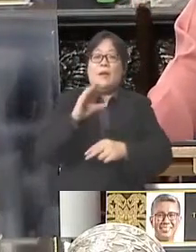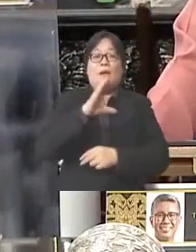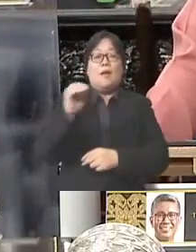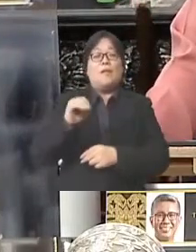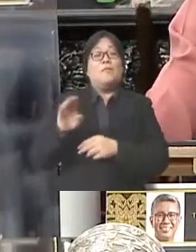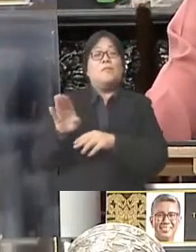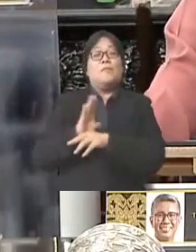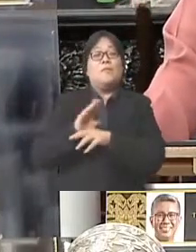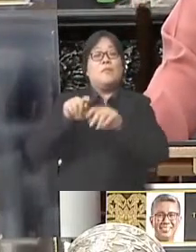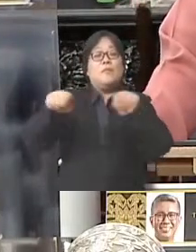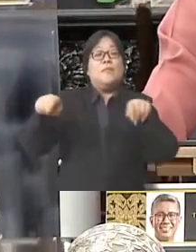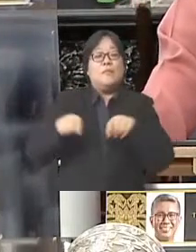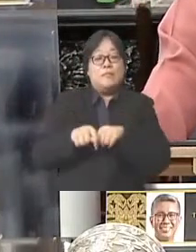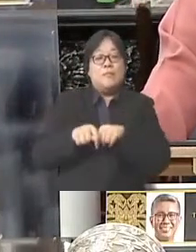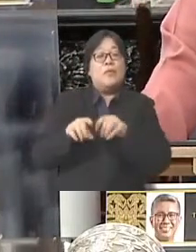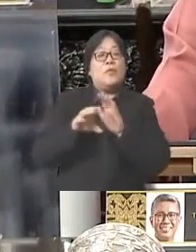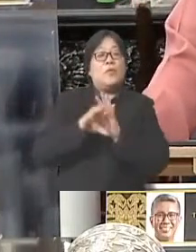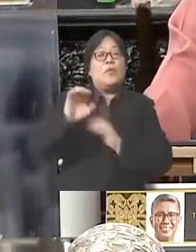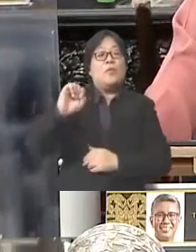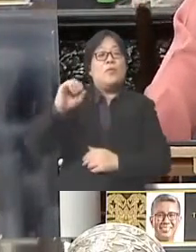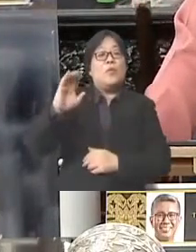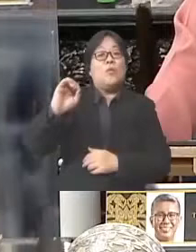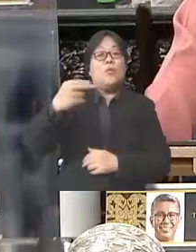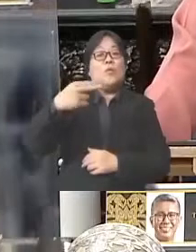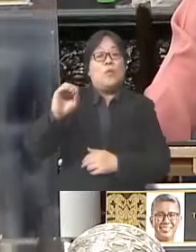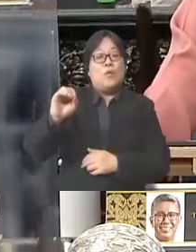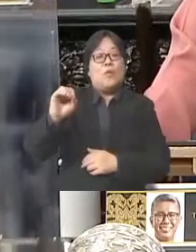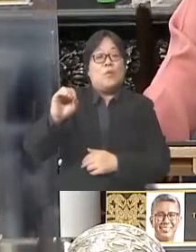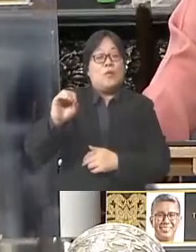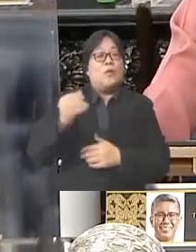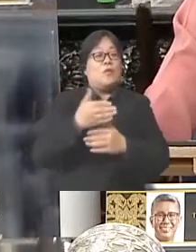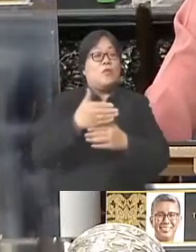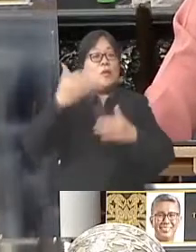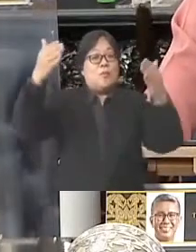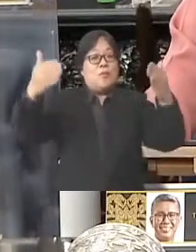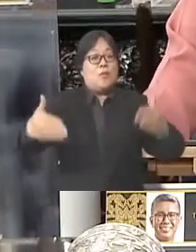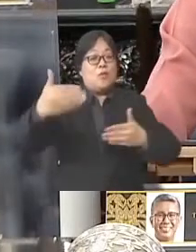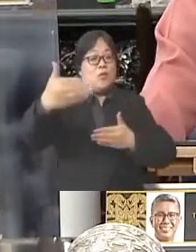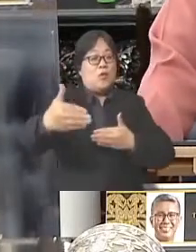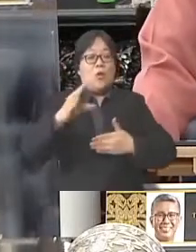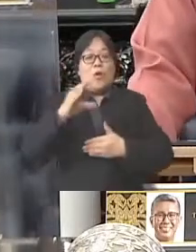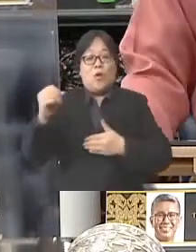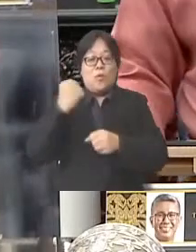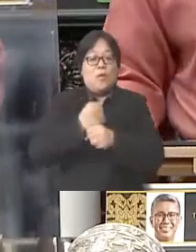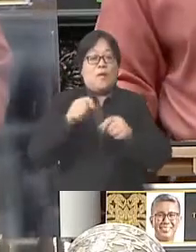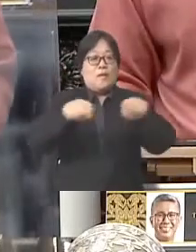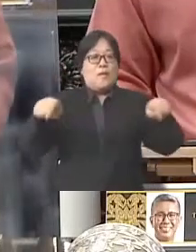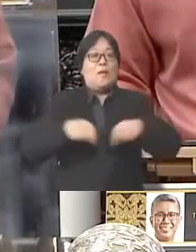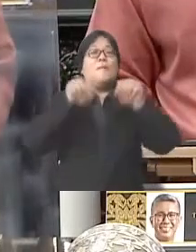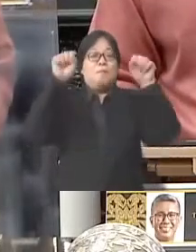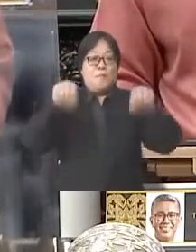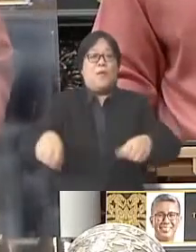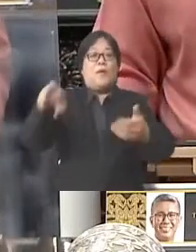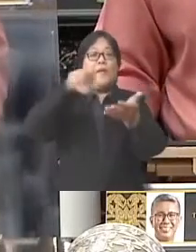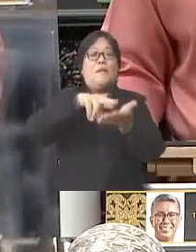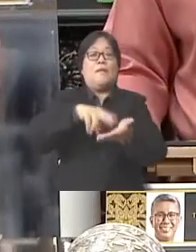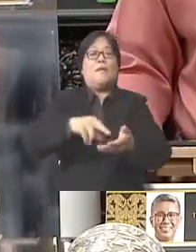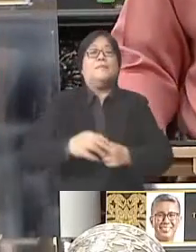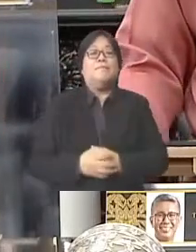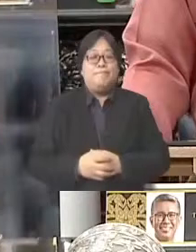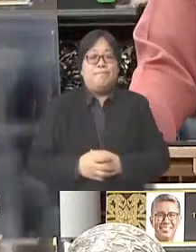nyamper operasi dari premis perniagaan sejenis Soho set Partition dan kowe Kings PC juga dibenarkan mendaftar